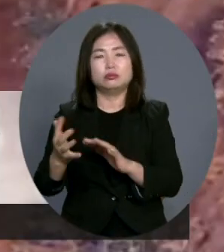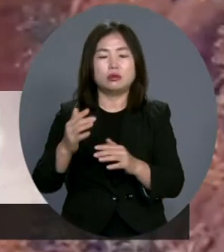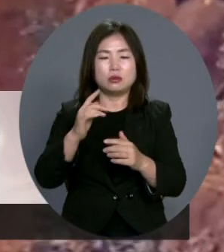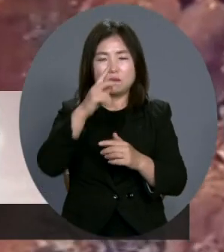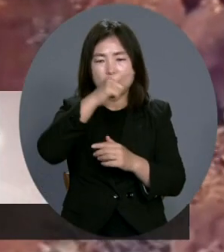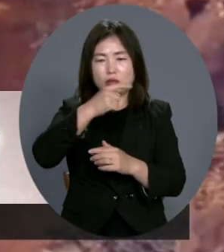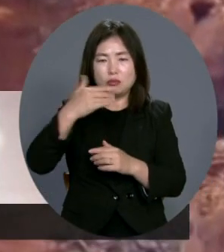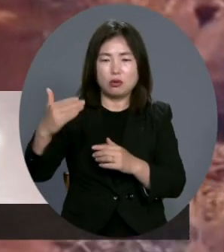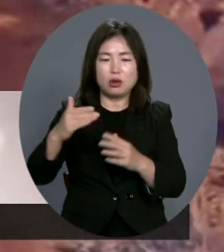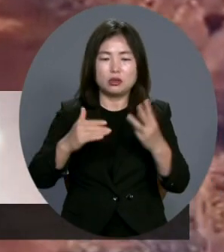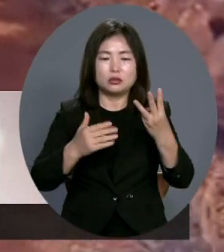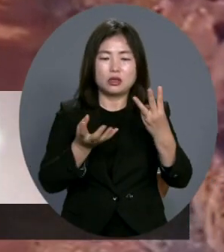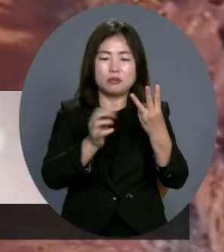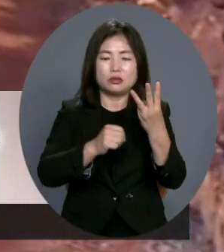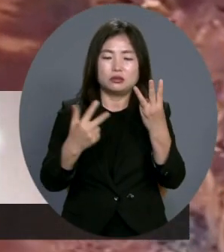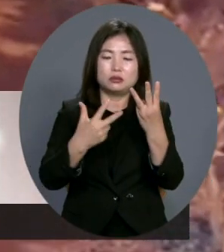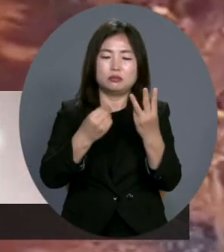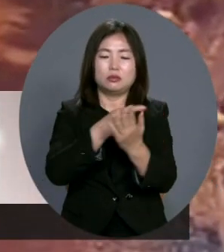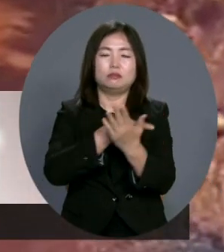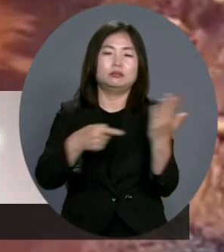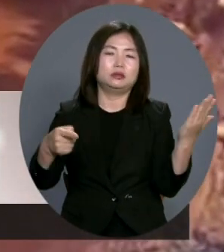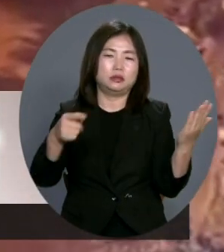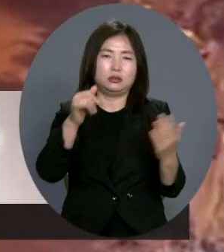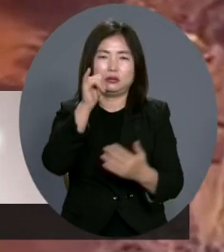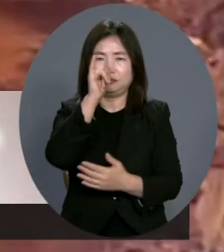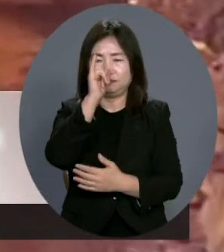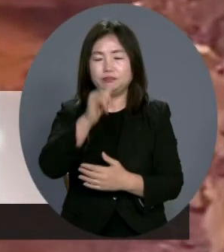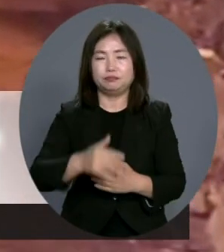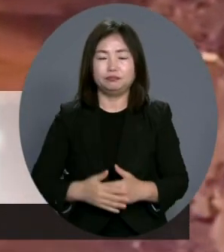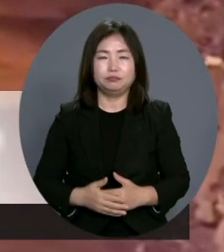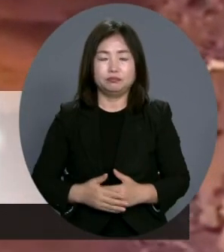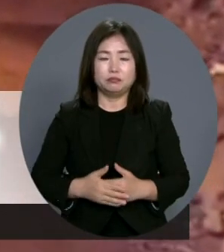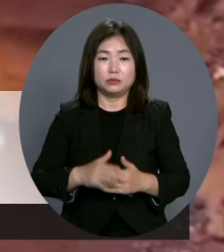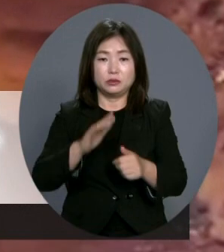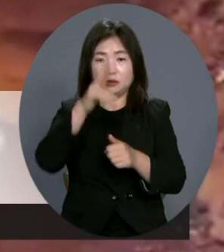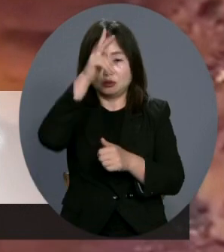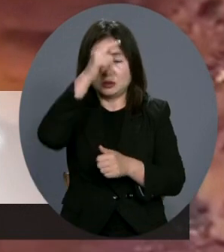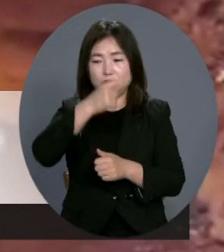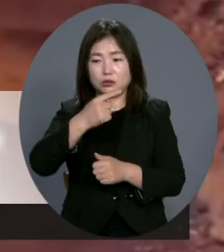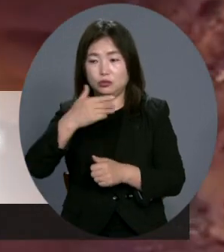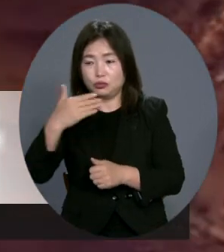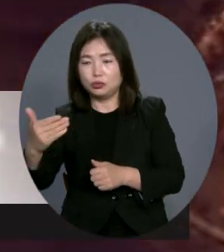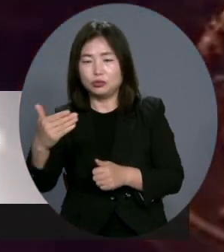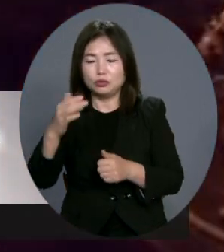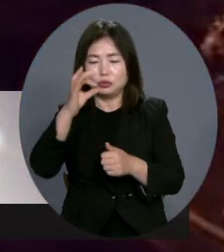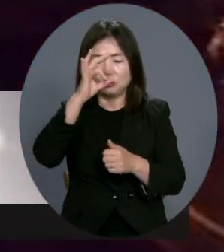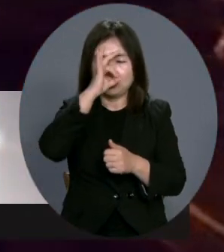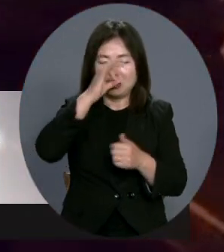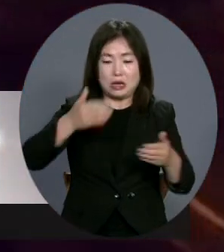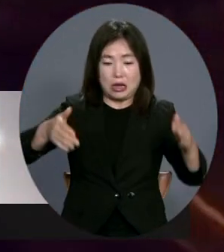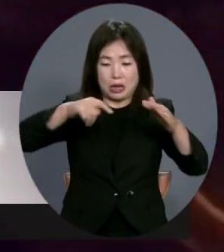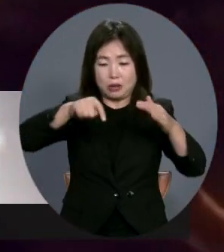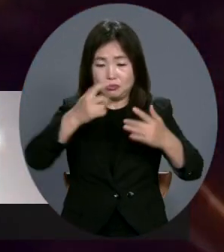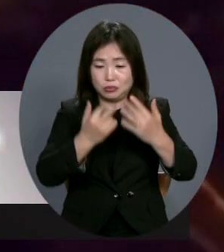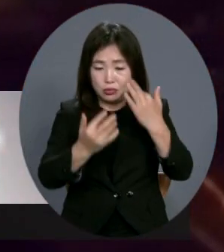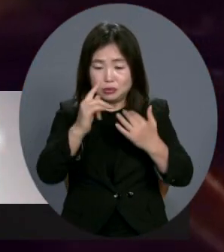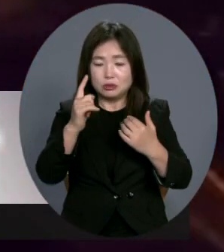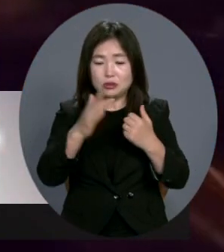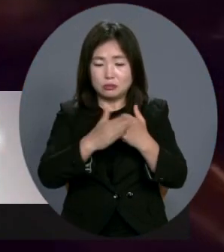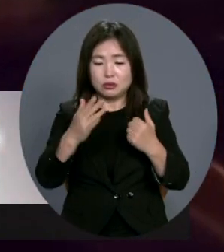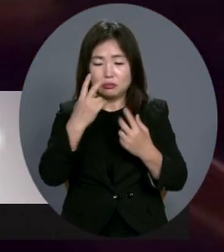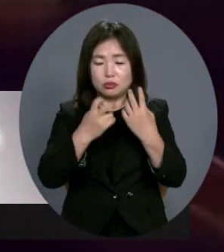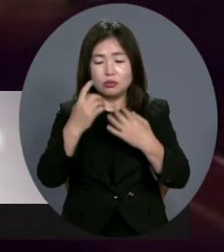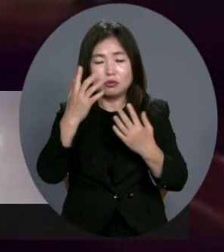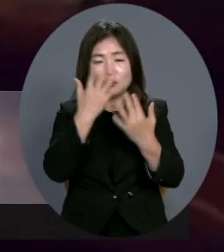소방서 추산 3억 7천여만 원의 재산 피해가 발생했습니다 경찰과 소방 당국은 돈사 내부에서 불이난 것으로 보고